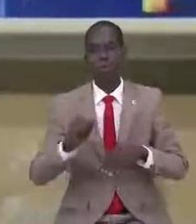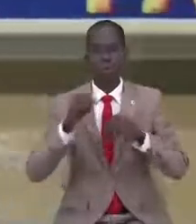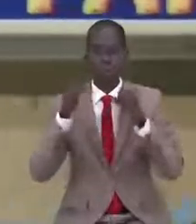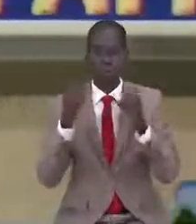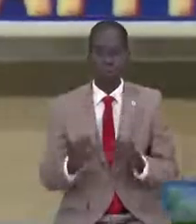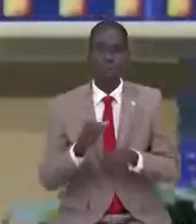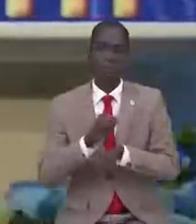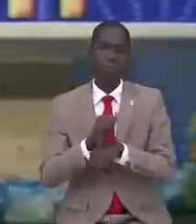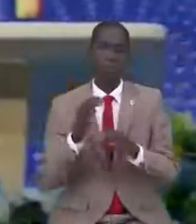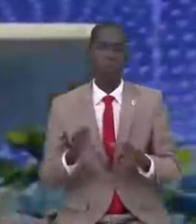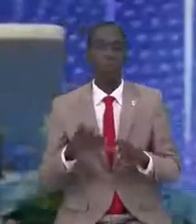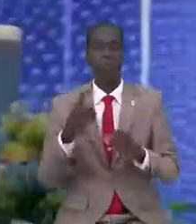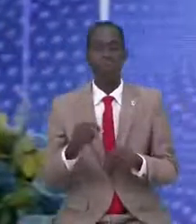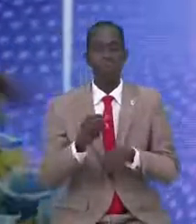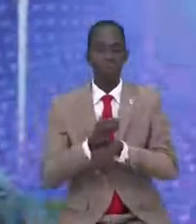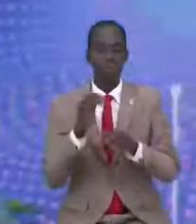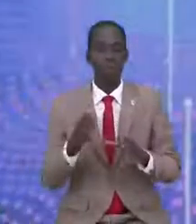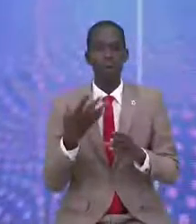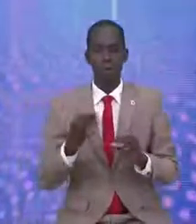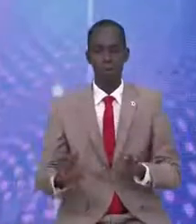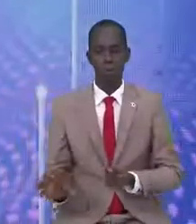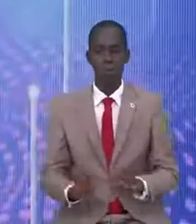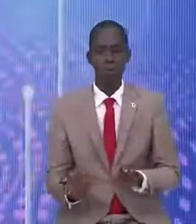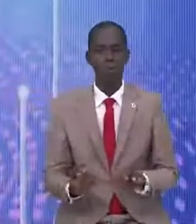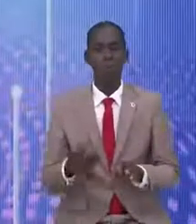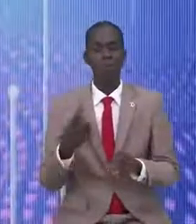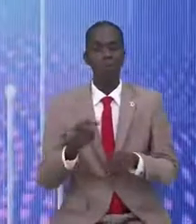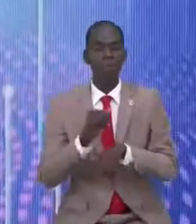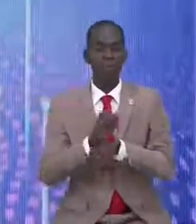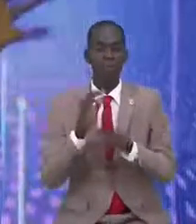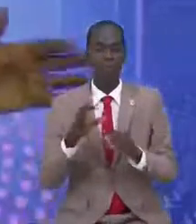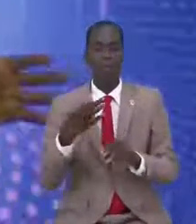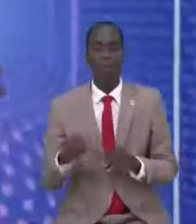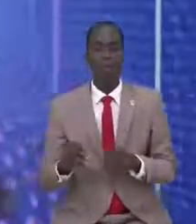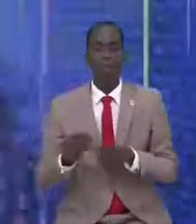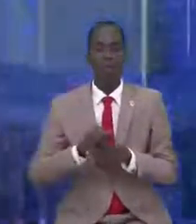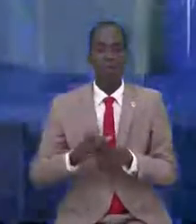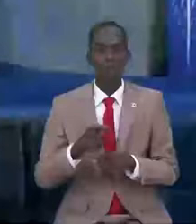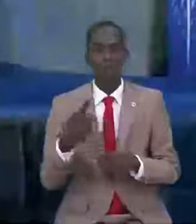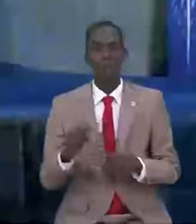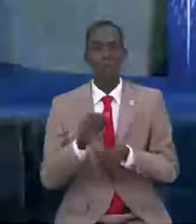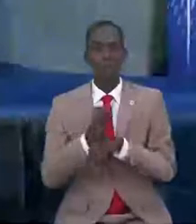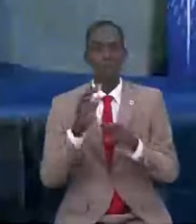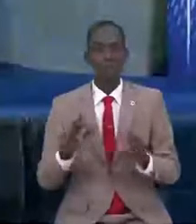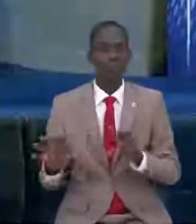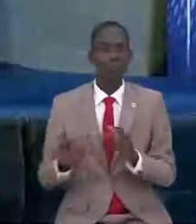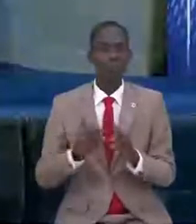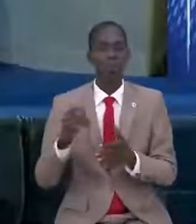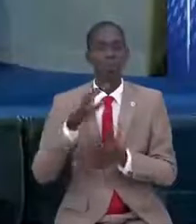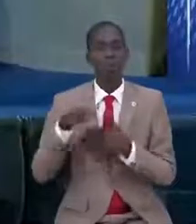solide, le roc de performance, le roc de pratique, le roc d'obéir